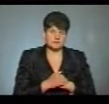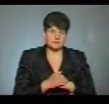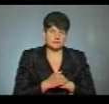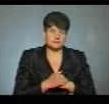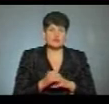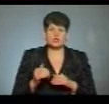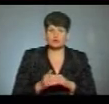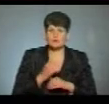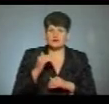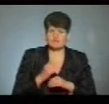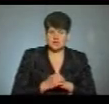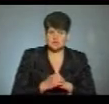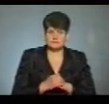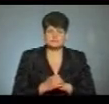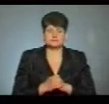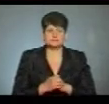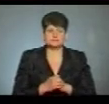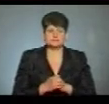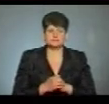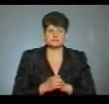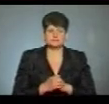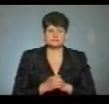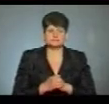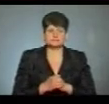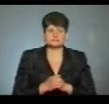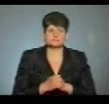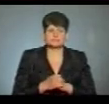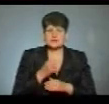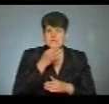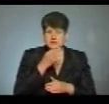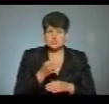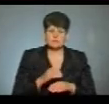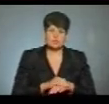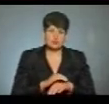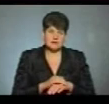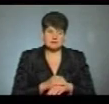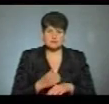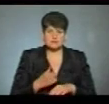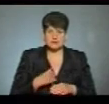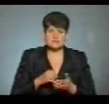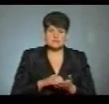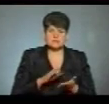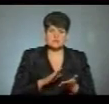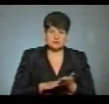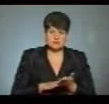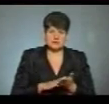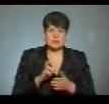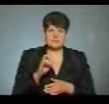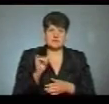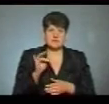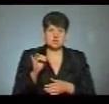Алло. Добрий вечір. Питайте. Скажіть, будь ласка, я зареєструвалась на